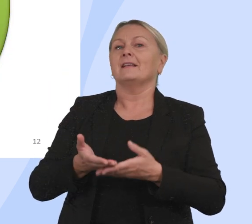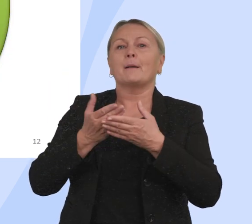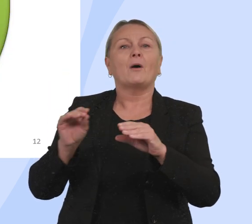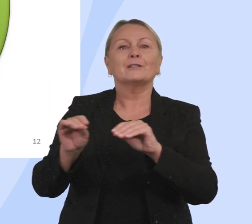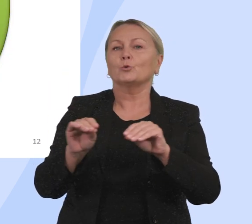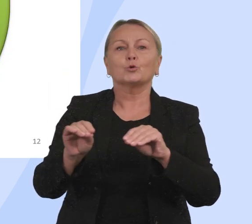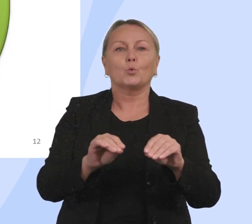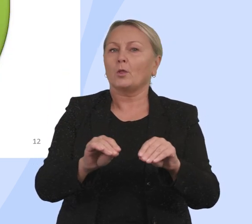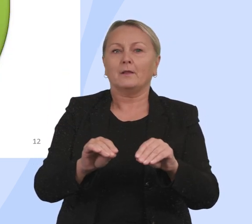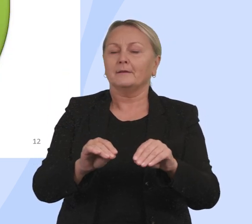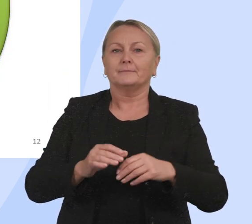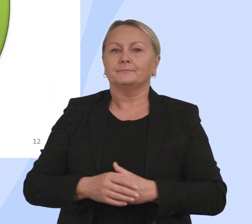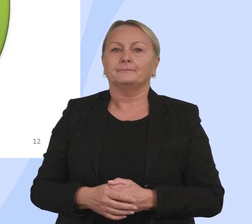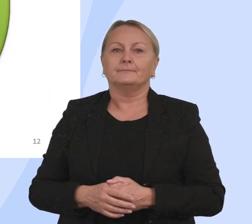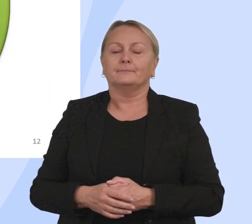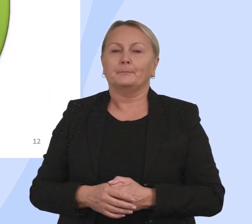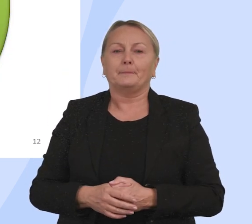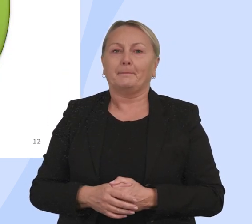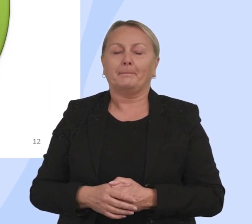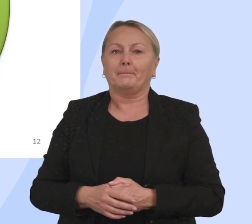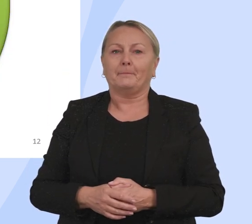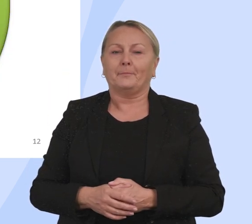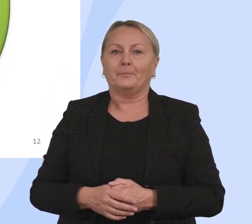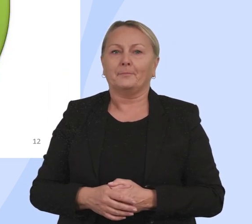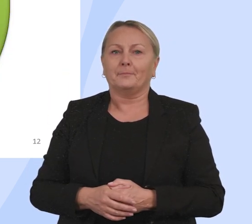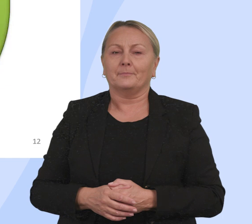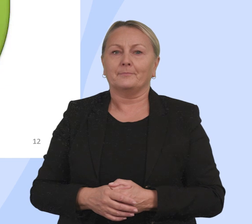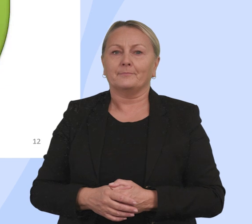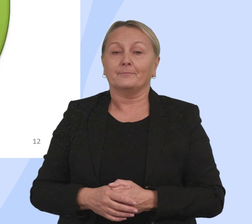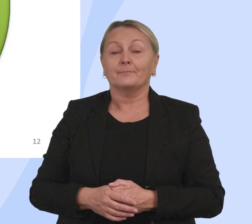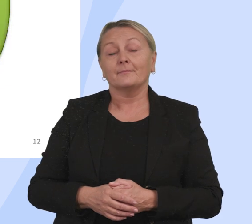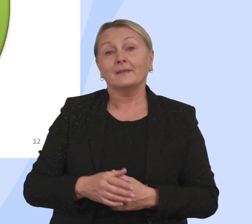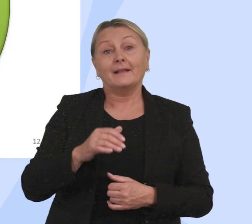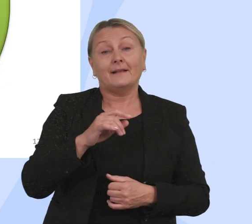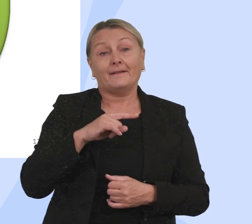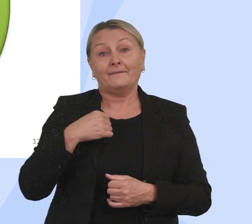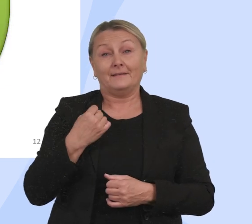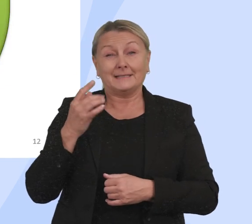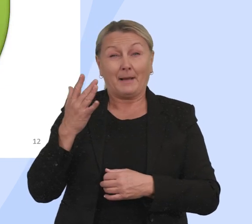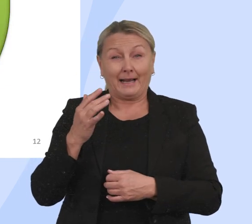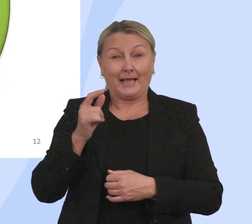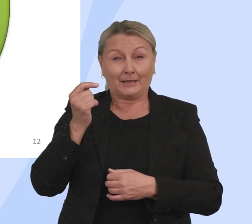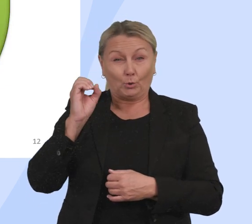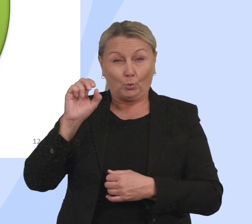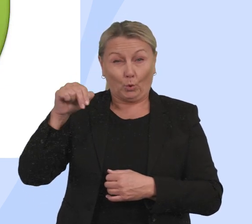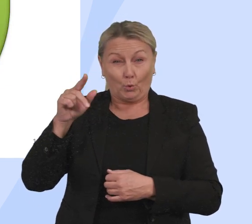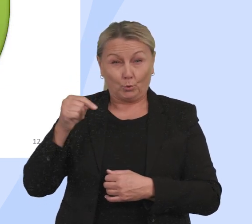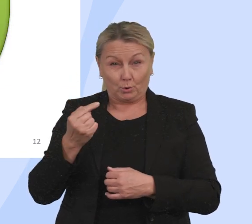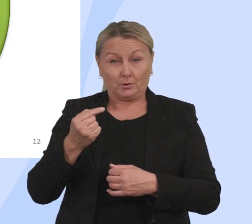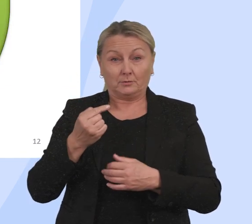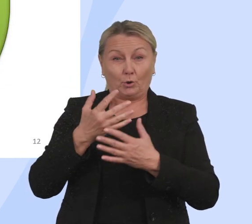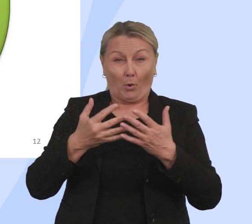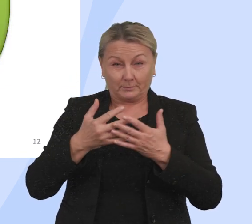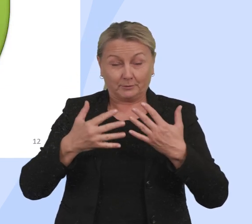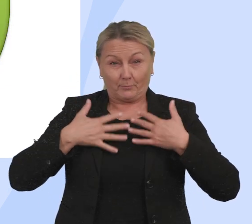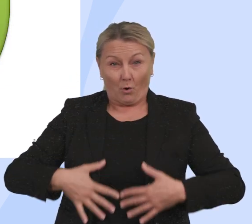instruktion. Vi spejler tonus, kropssprog, anspændthed, hele det affektive, som er,